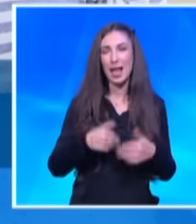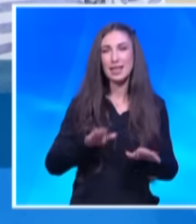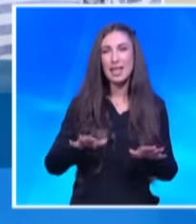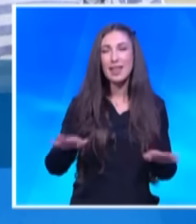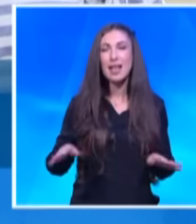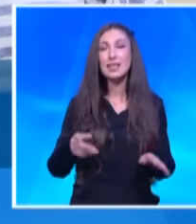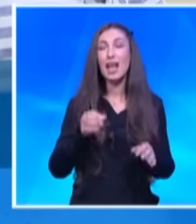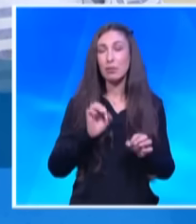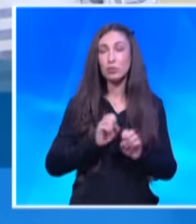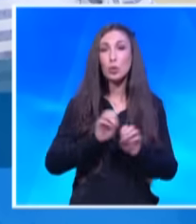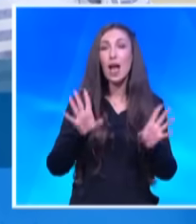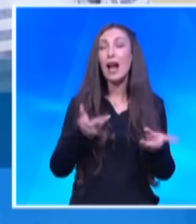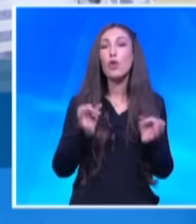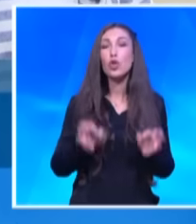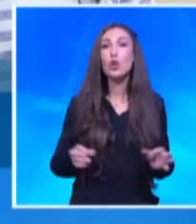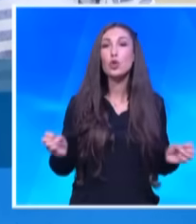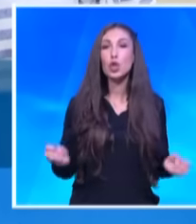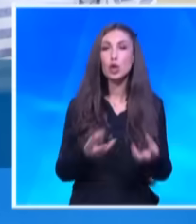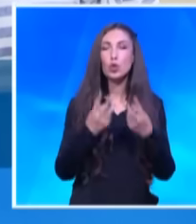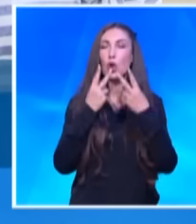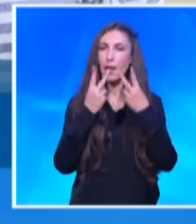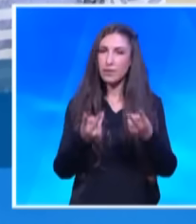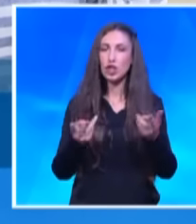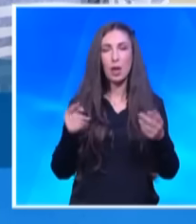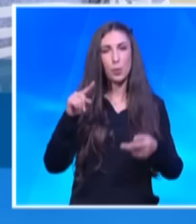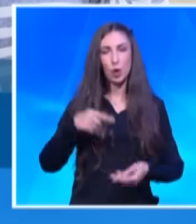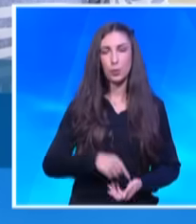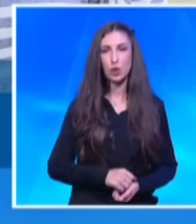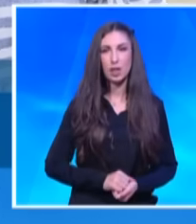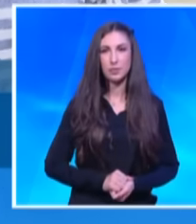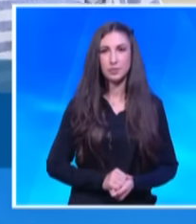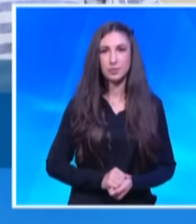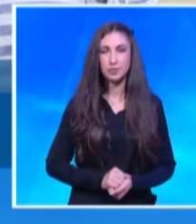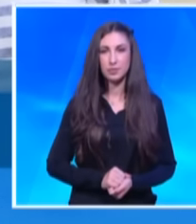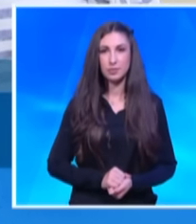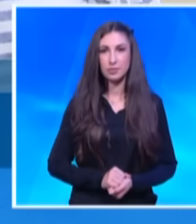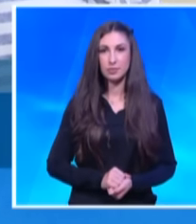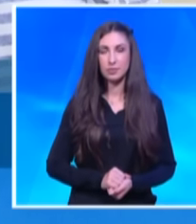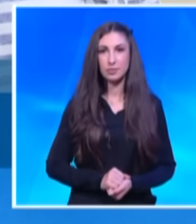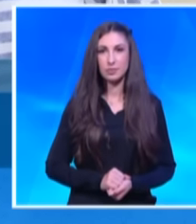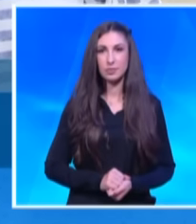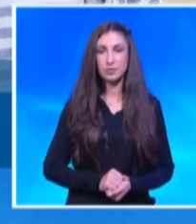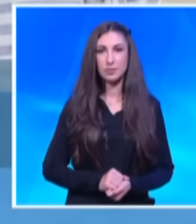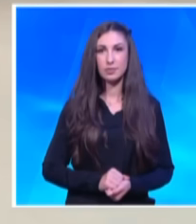какво точно се е случило. Ще научим от кореспондента ни Мариета Димитрова.